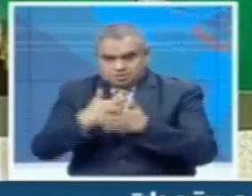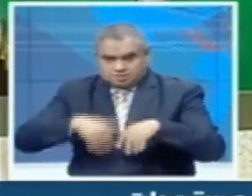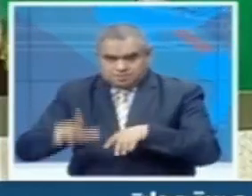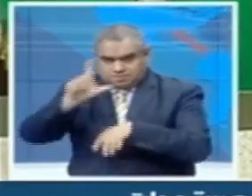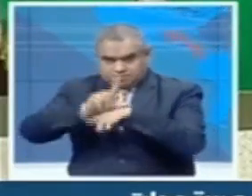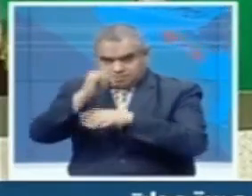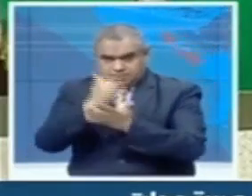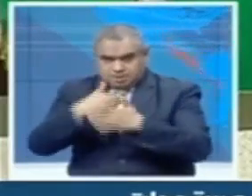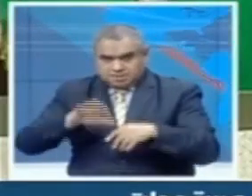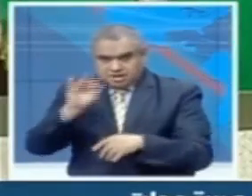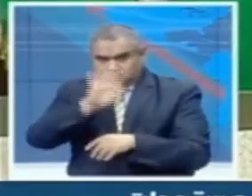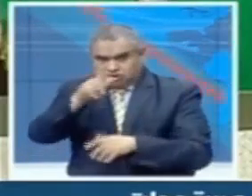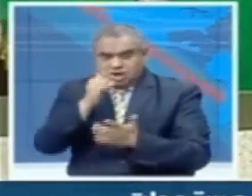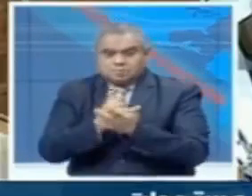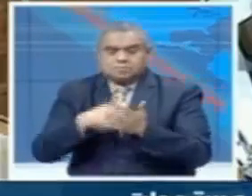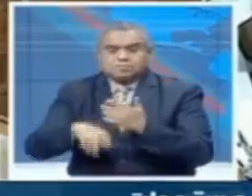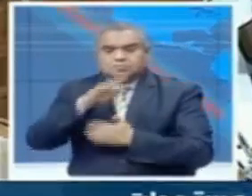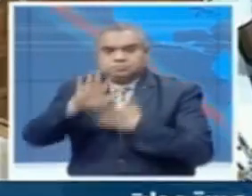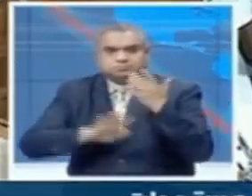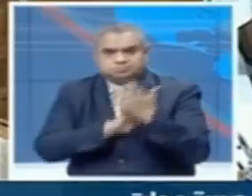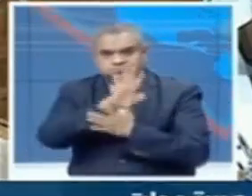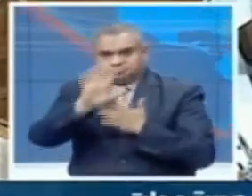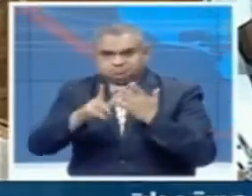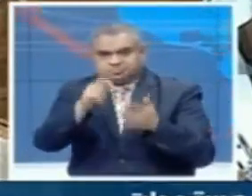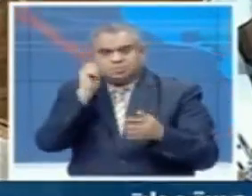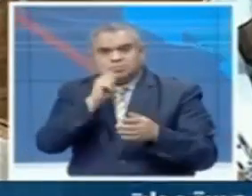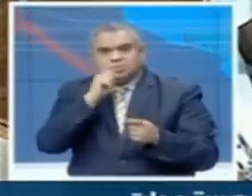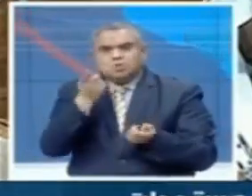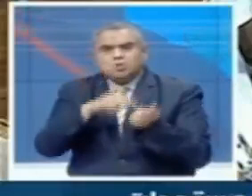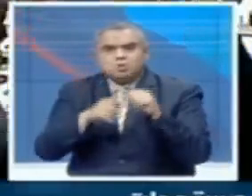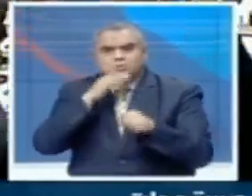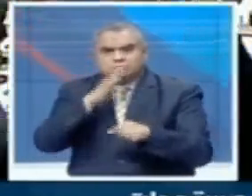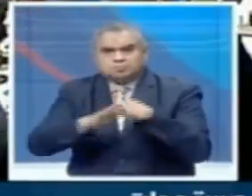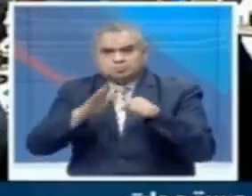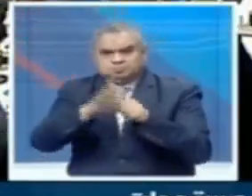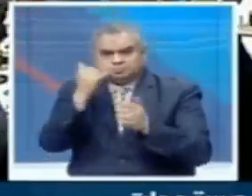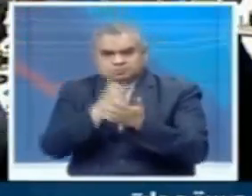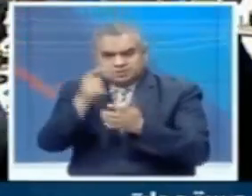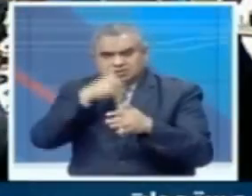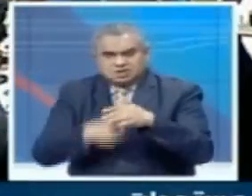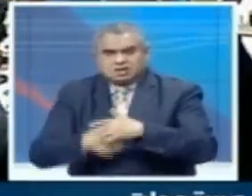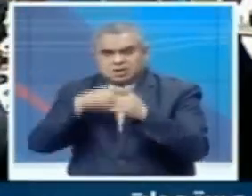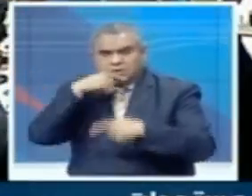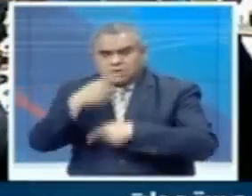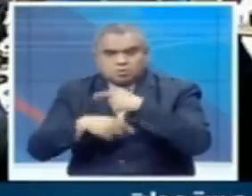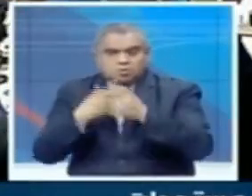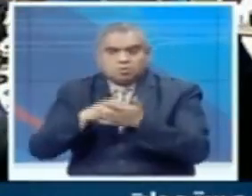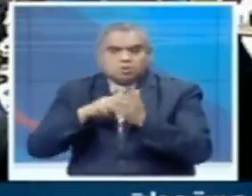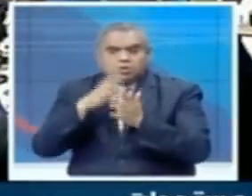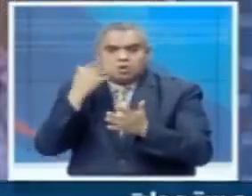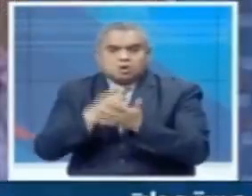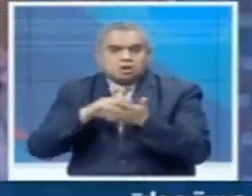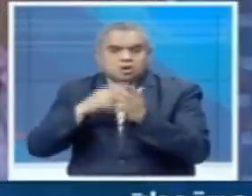في الوقت الراهن هو اعتياد المشهد الحالي لجرائم الحرب اليومية التي يقوم بها الاحتلال حتى يحقق هدفه